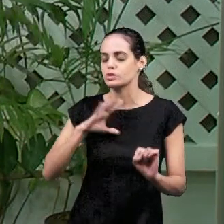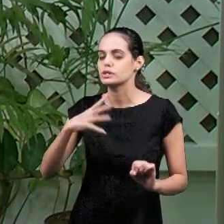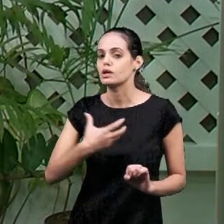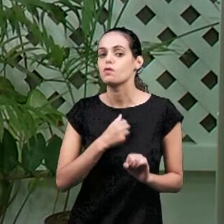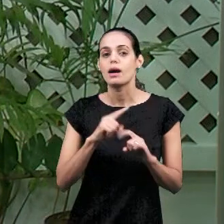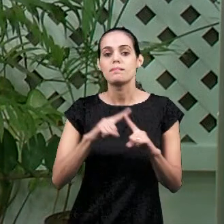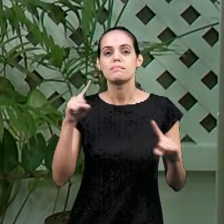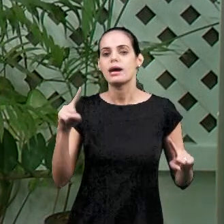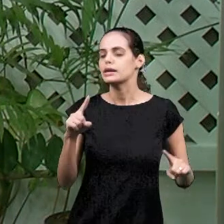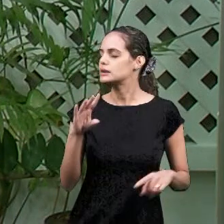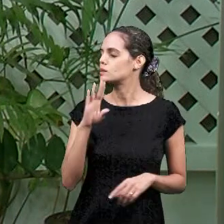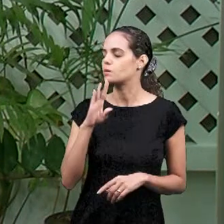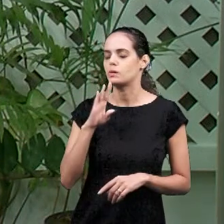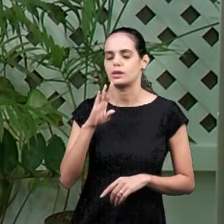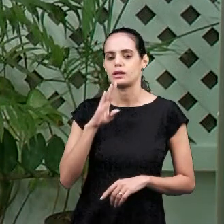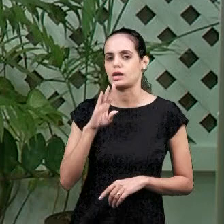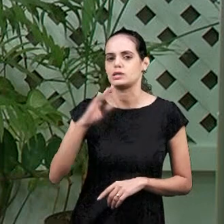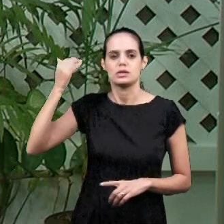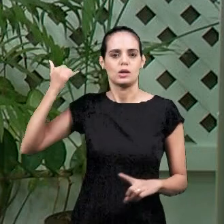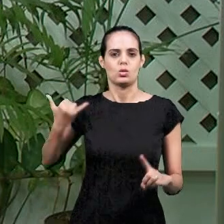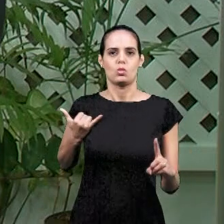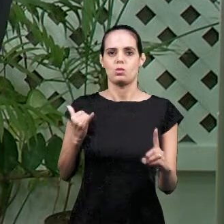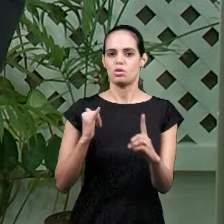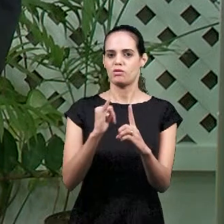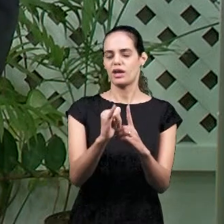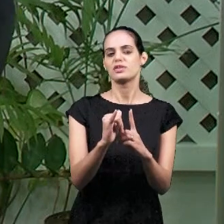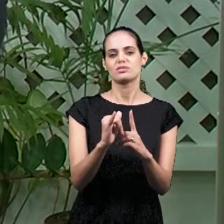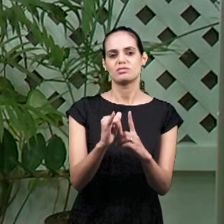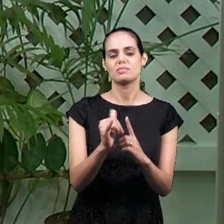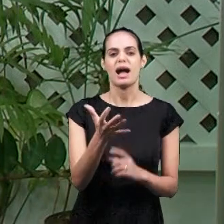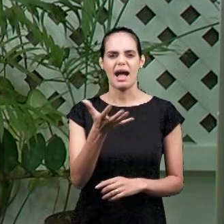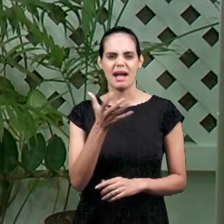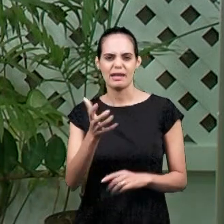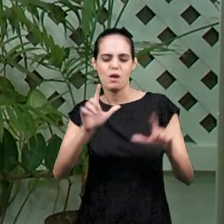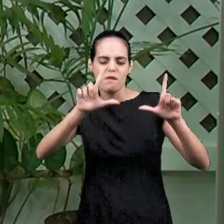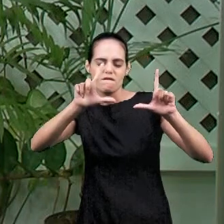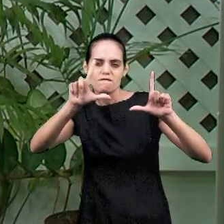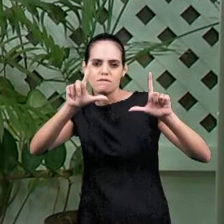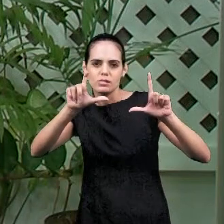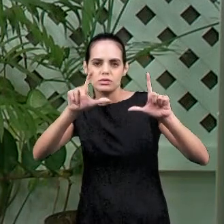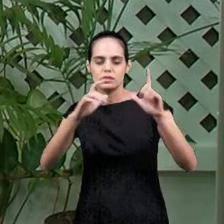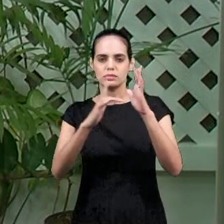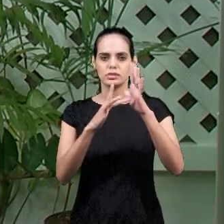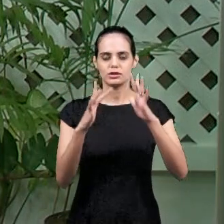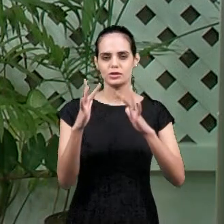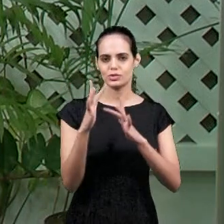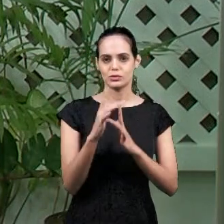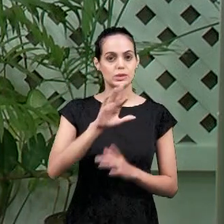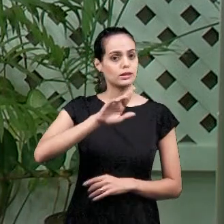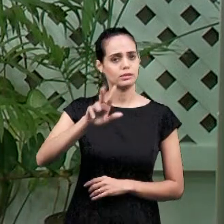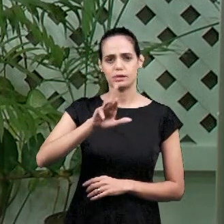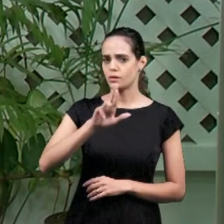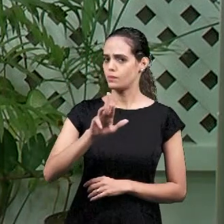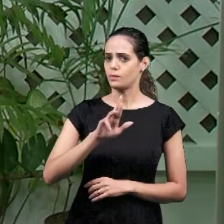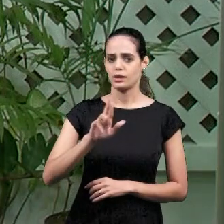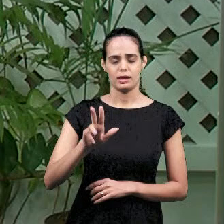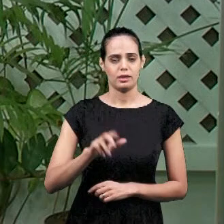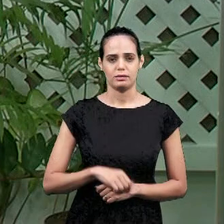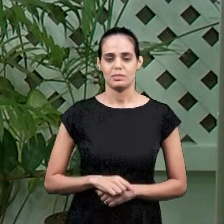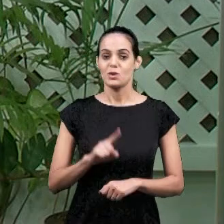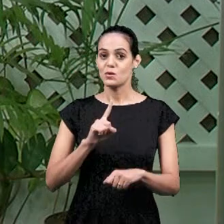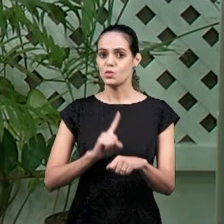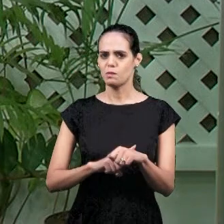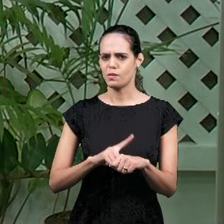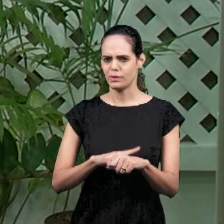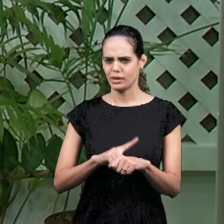mais il ne connaît pas le prophétique. Il veut un Jésus qu'on touche par-ci, par-là,